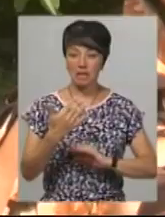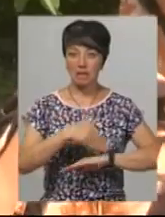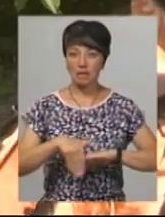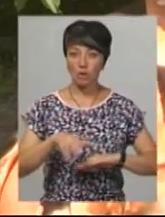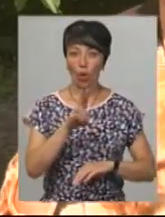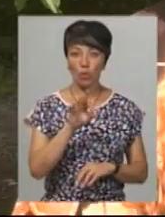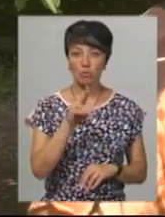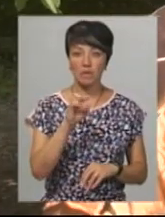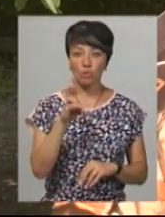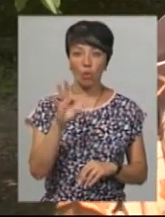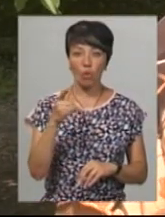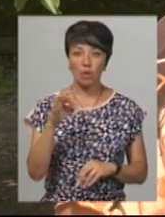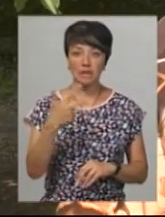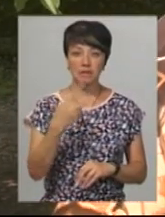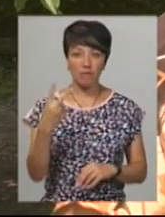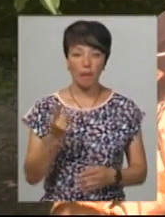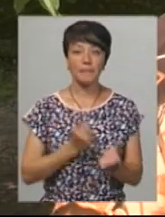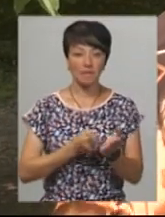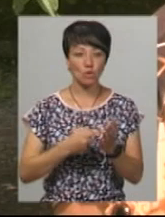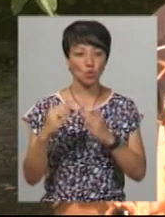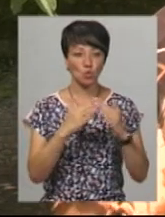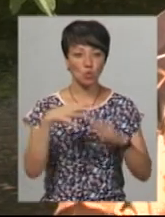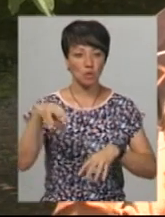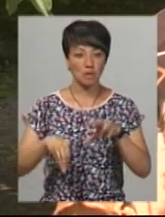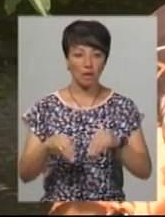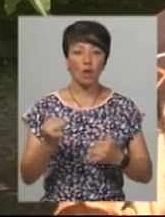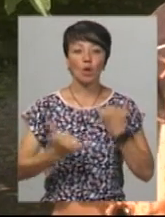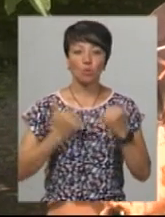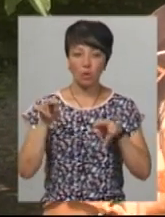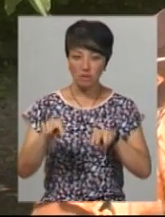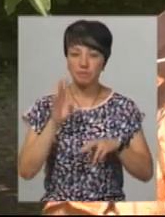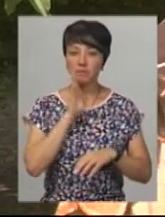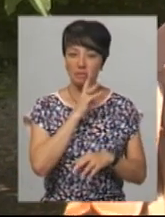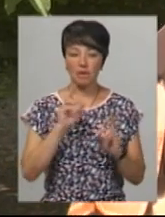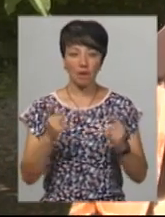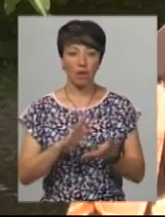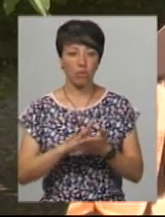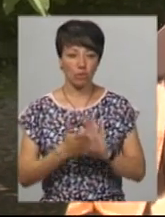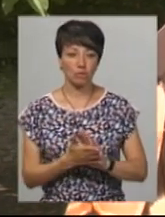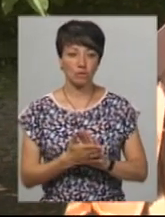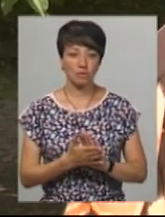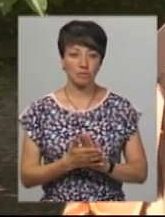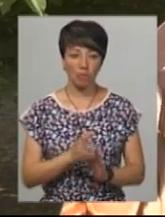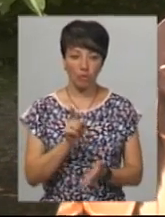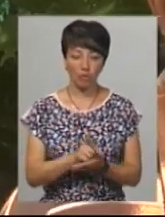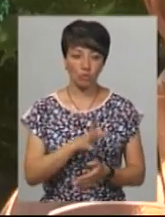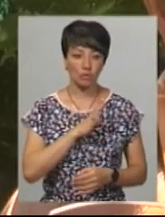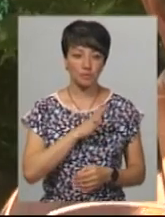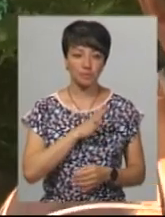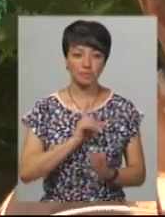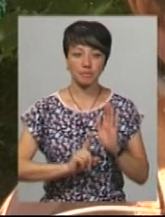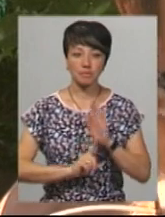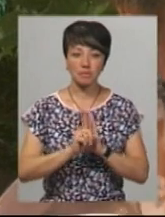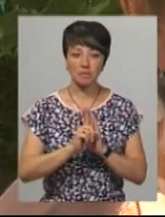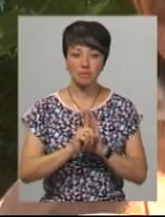вулиця Коцюбинського, 22, підтверджує сусідка Галина Крулік. Вона доглядала маму так, як полагала. І так, як повинно бути. Спочатку